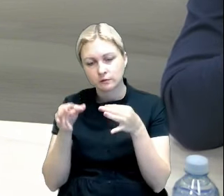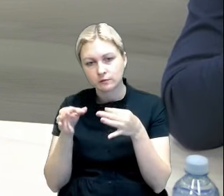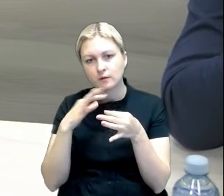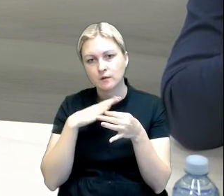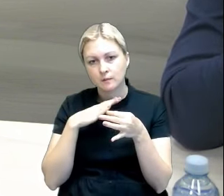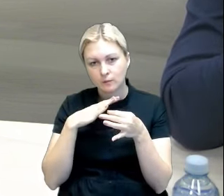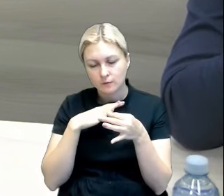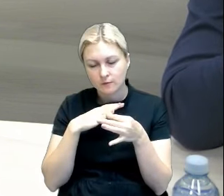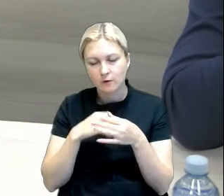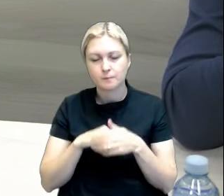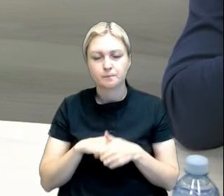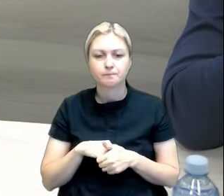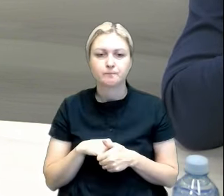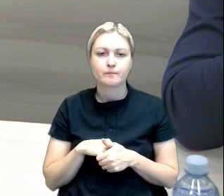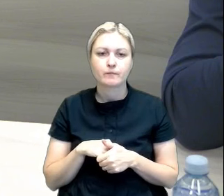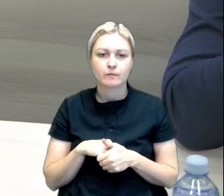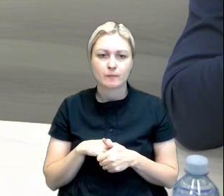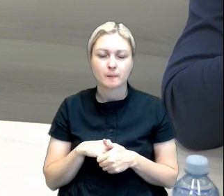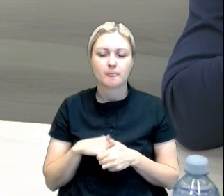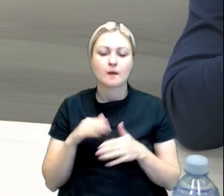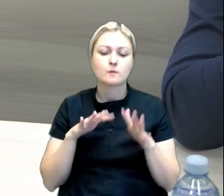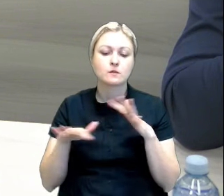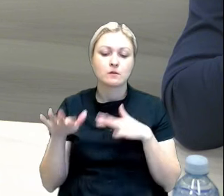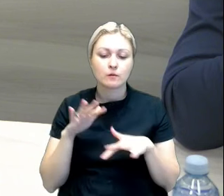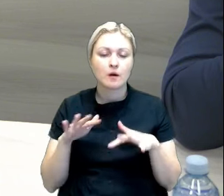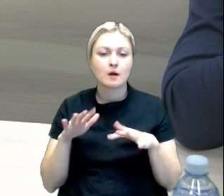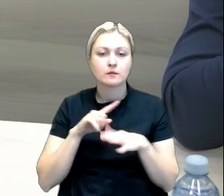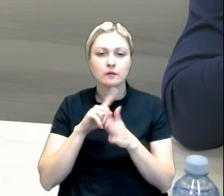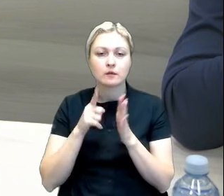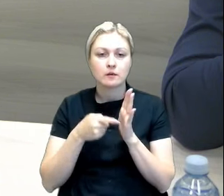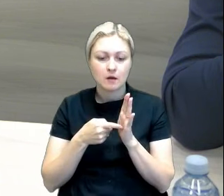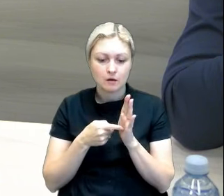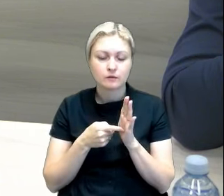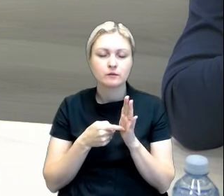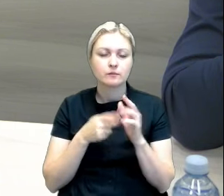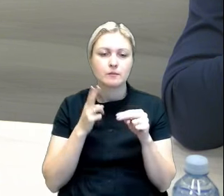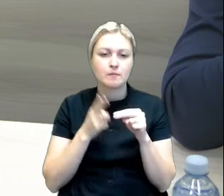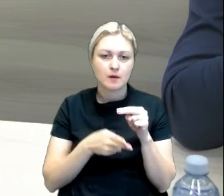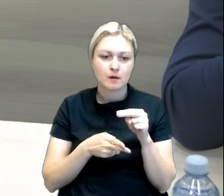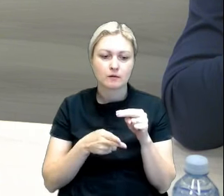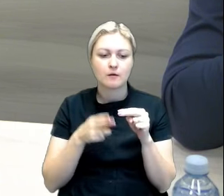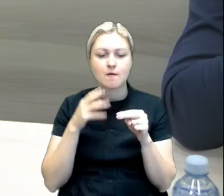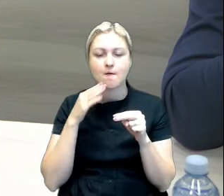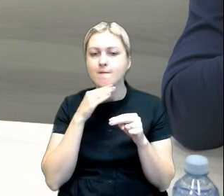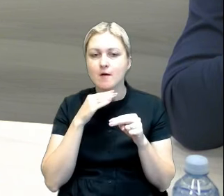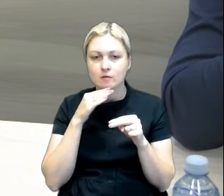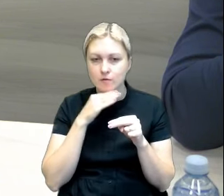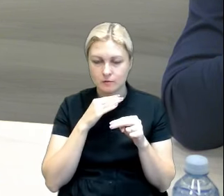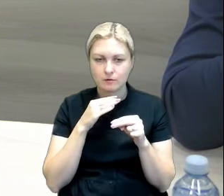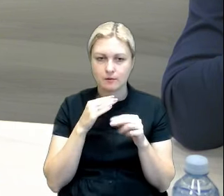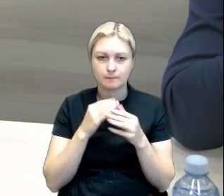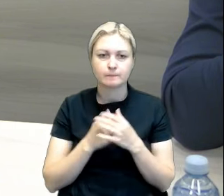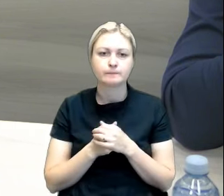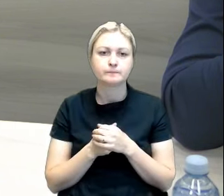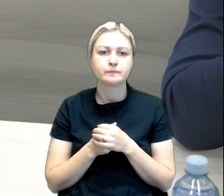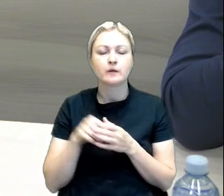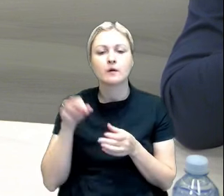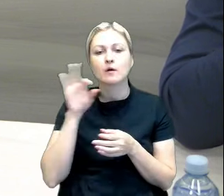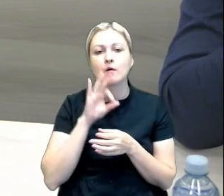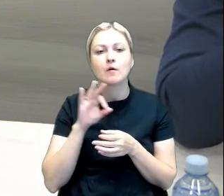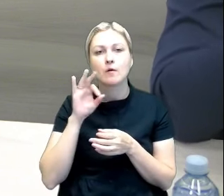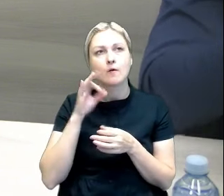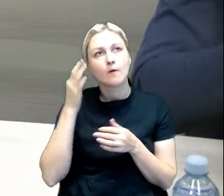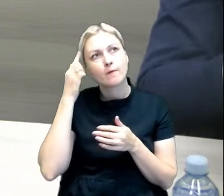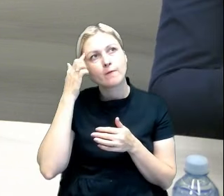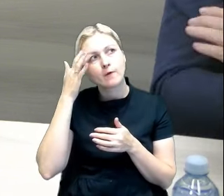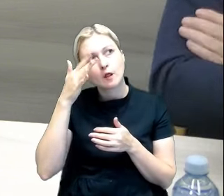atvejais baigdavosi taip kaip baigėsi daugelį kartų čia turbūt klausimas yra gerokai labiau filosofinis